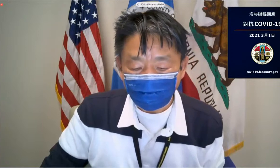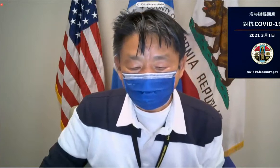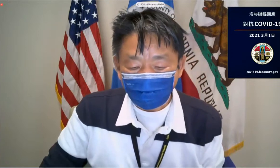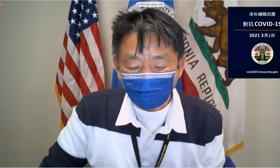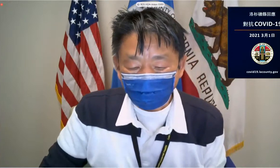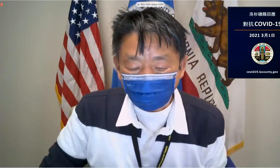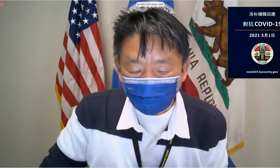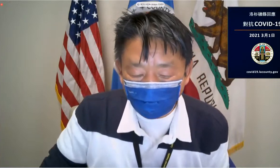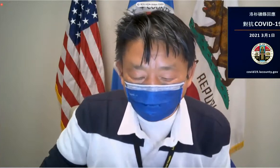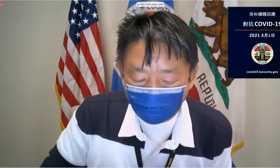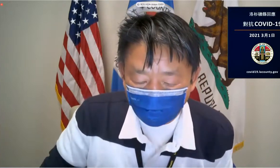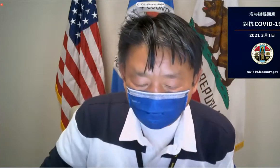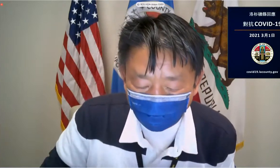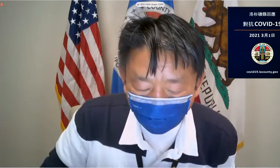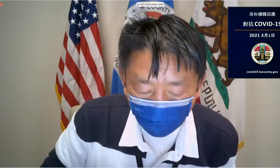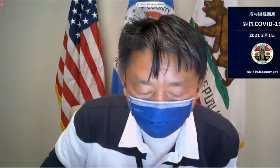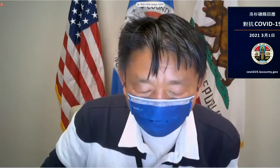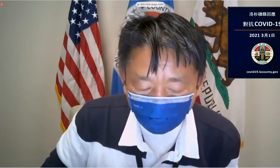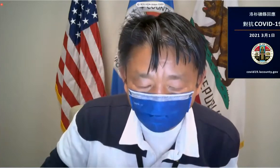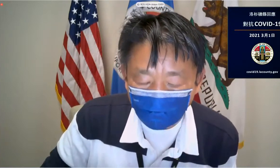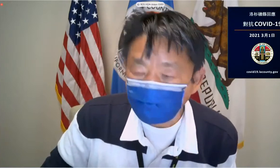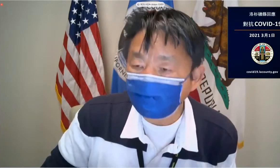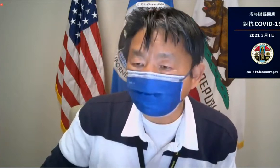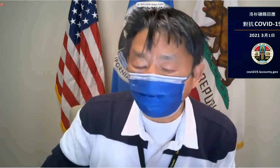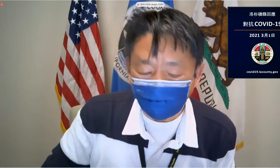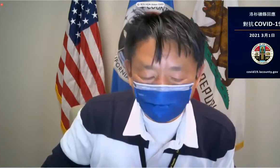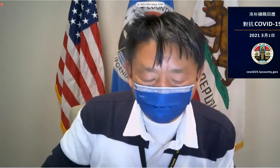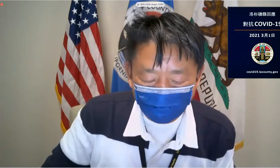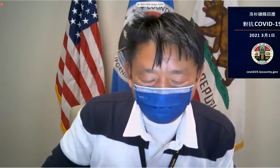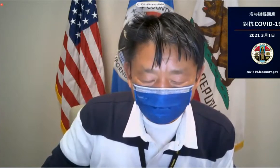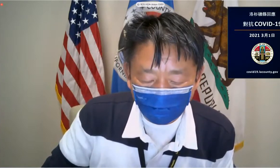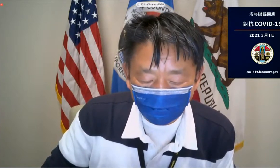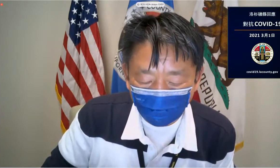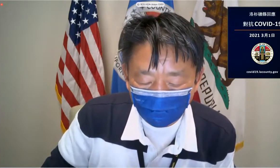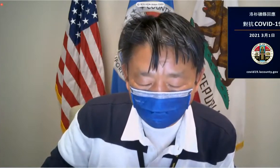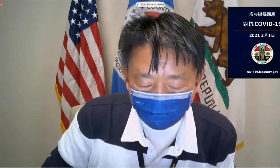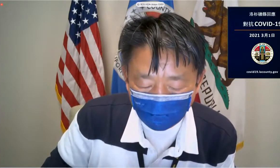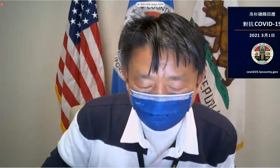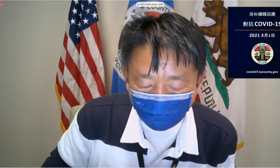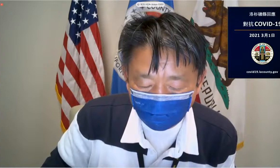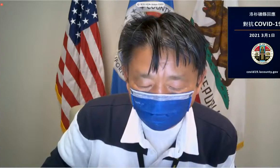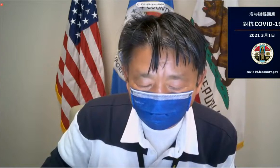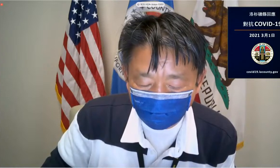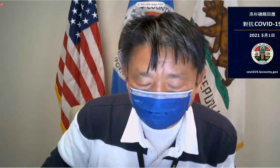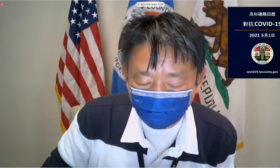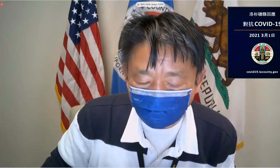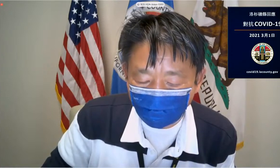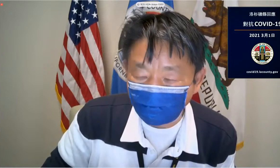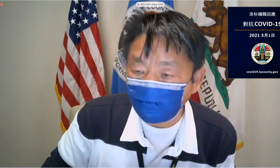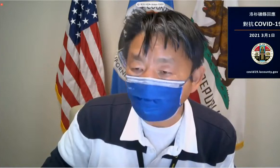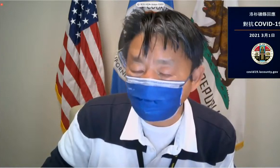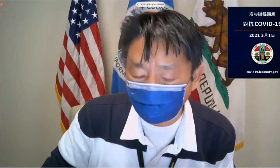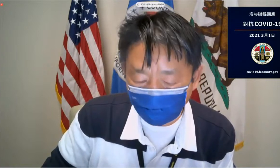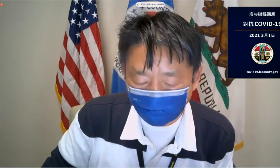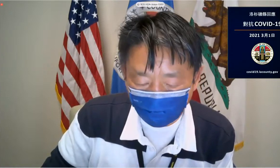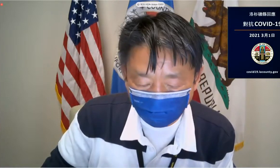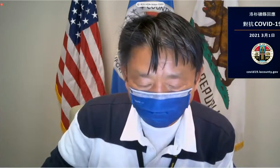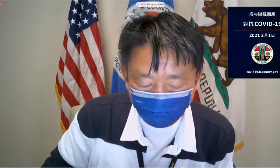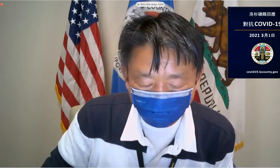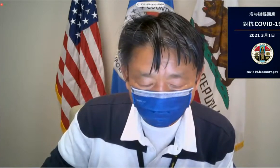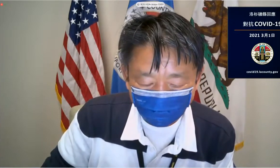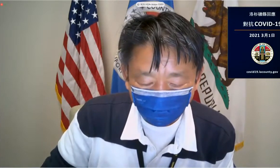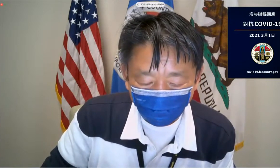周，医护人员中的病例超过了1800例。到了2月14号这一周，这一数字为69